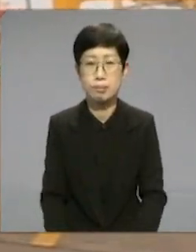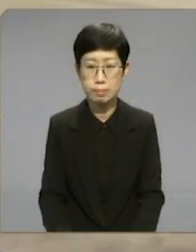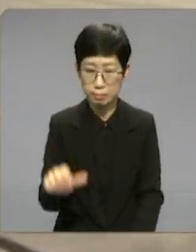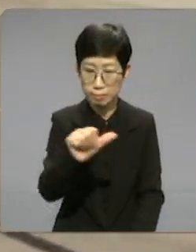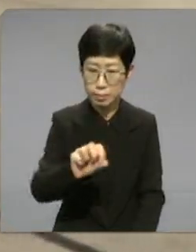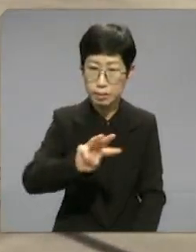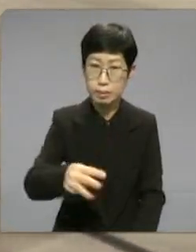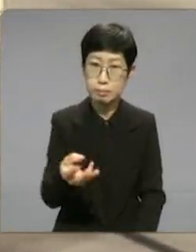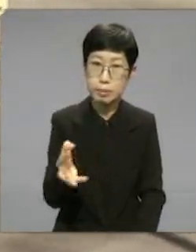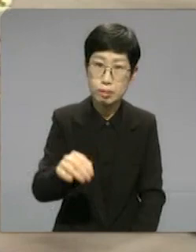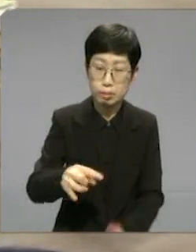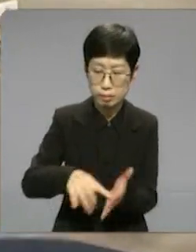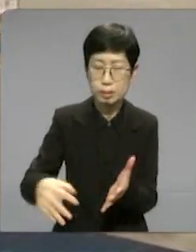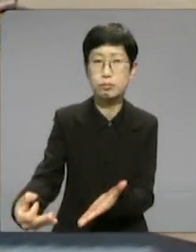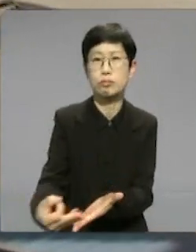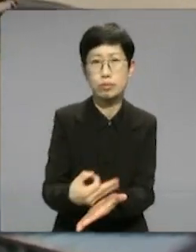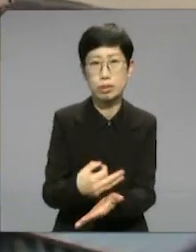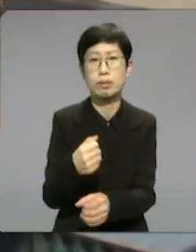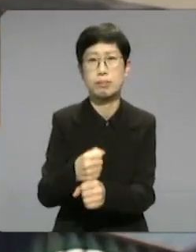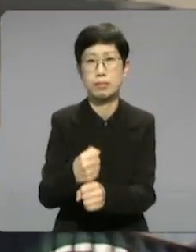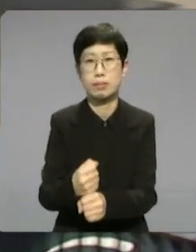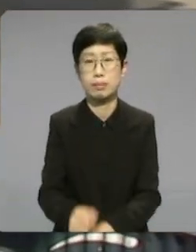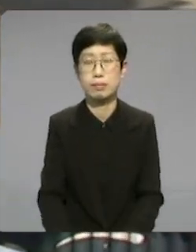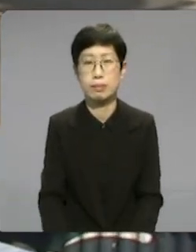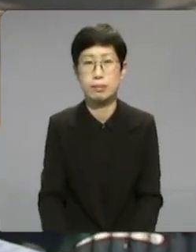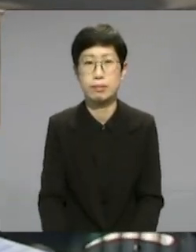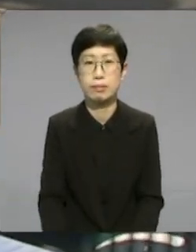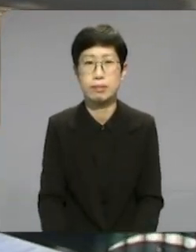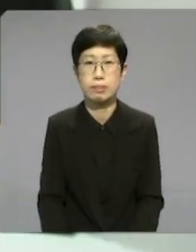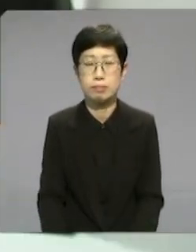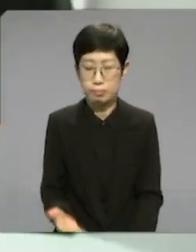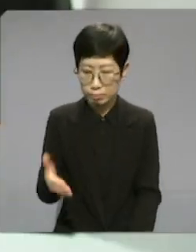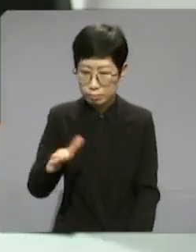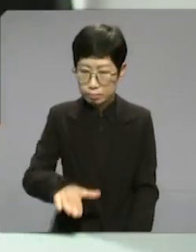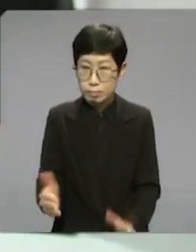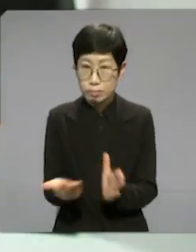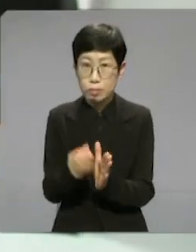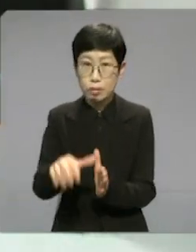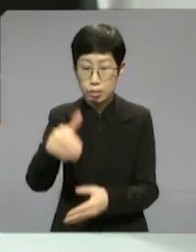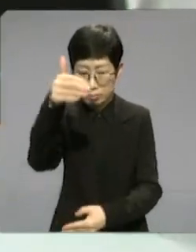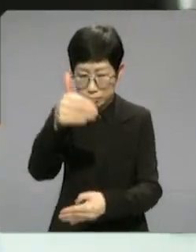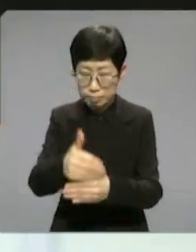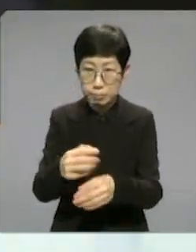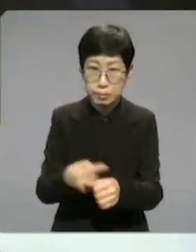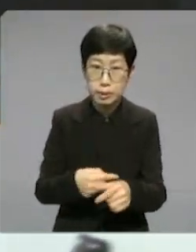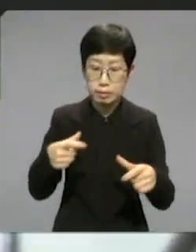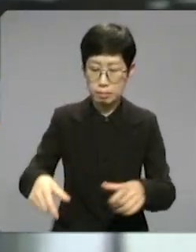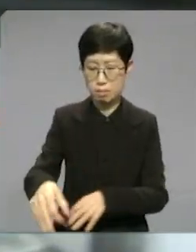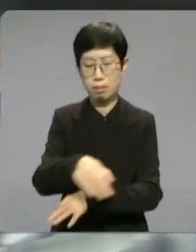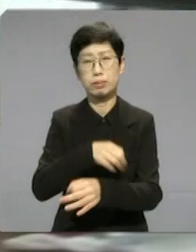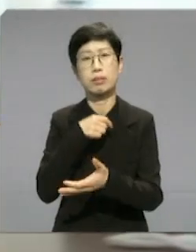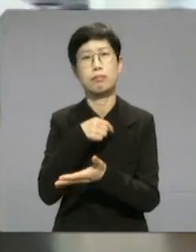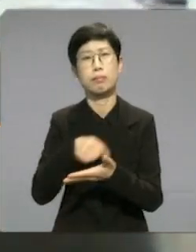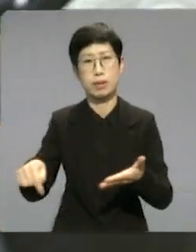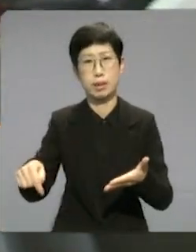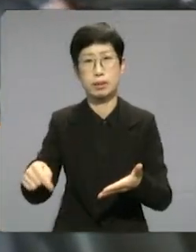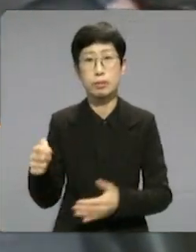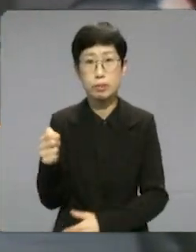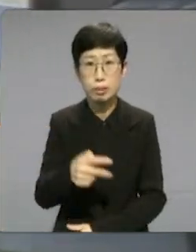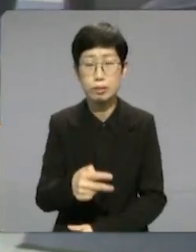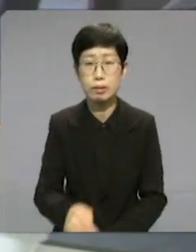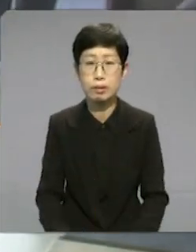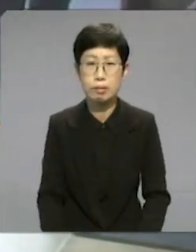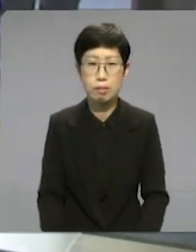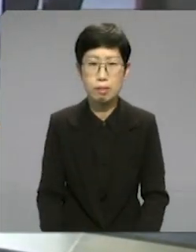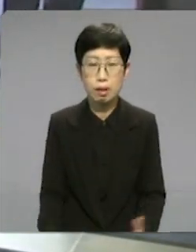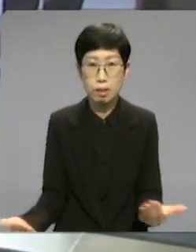5,300억 원의 세수를 창출합니다 하지만 한국가 다치면서 지역 경제는 타격을 받게 됐고